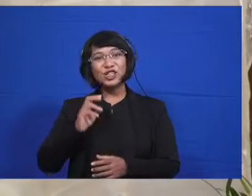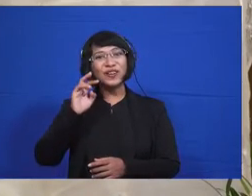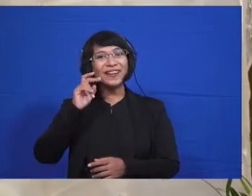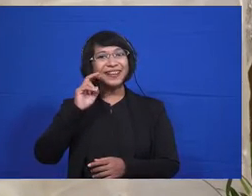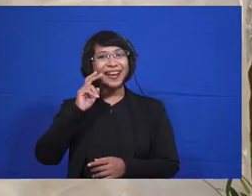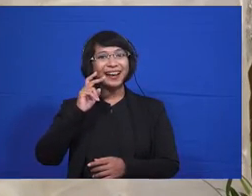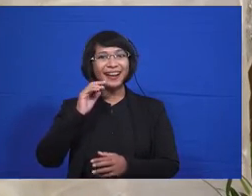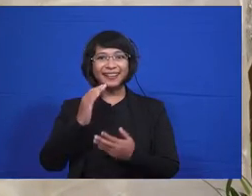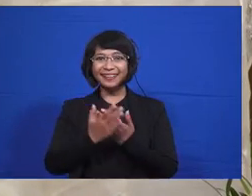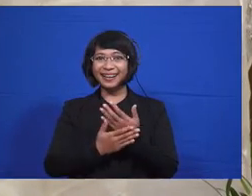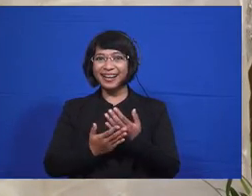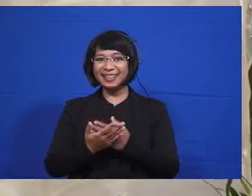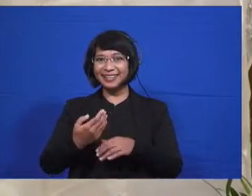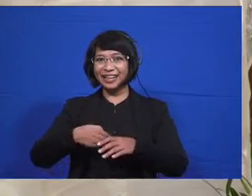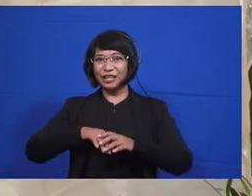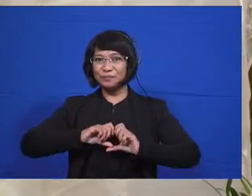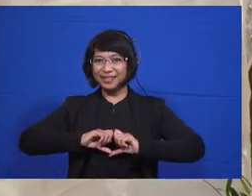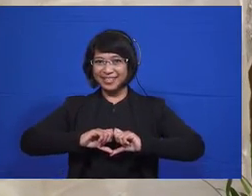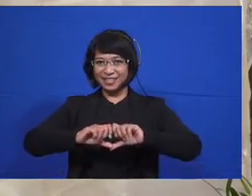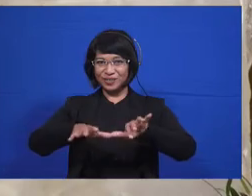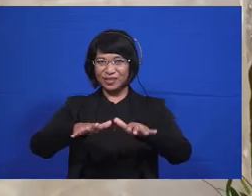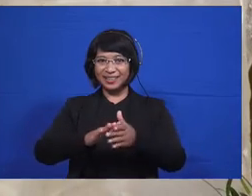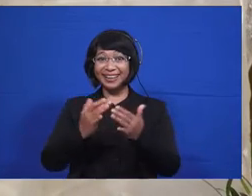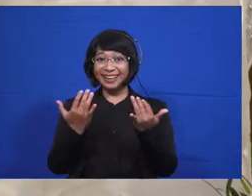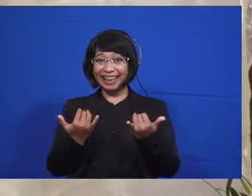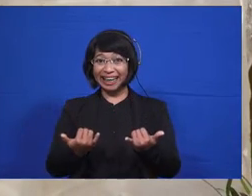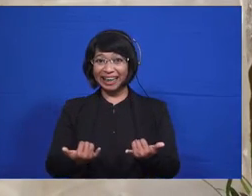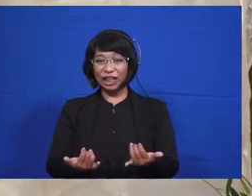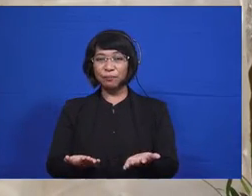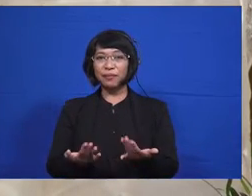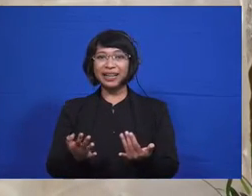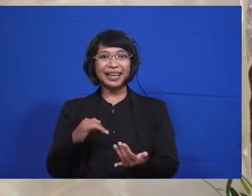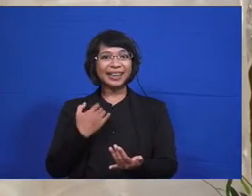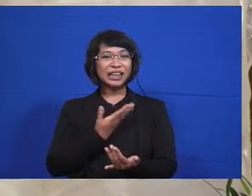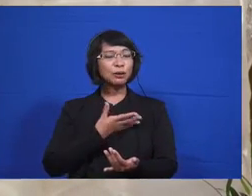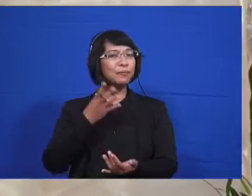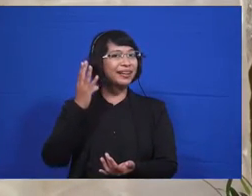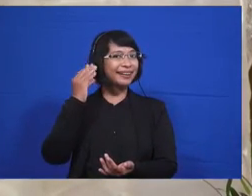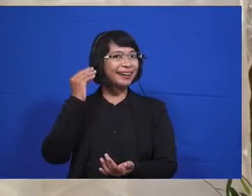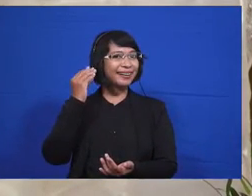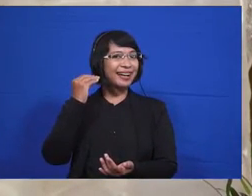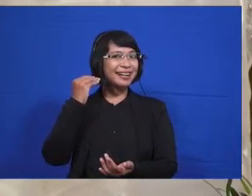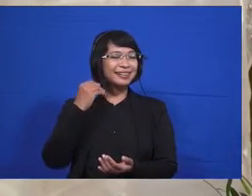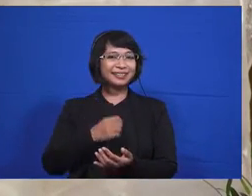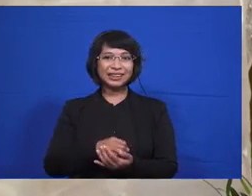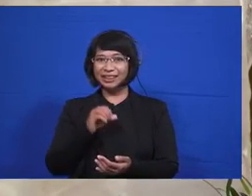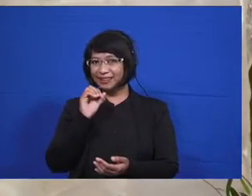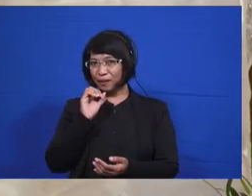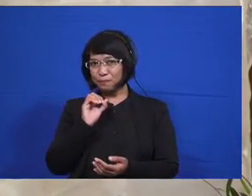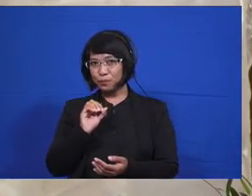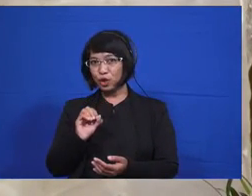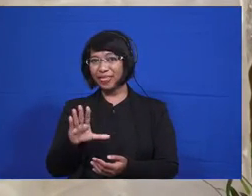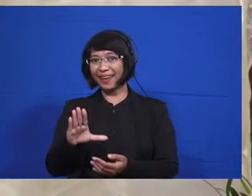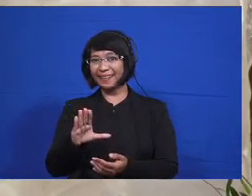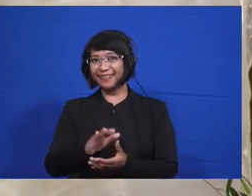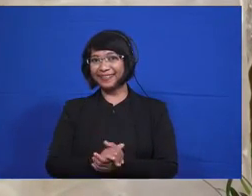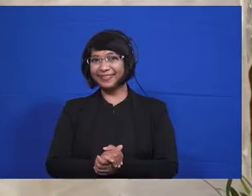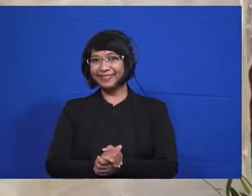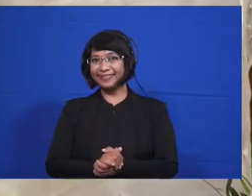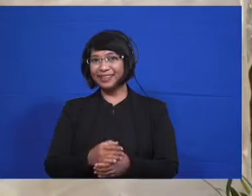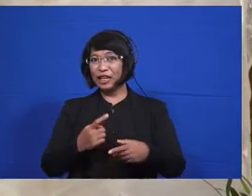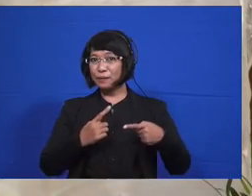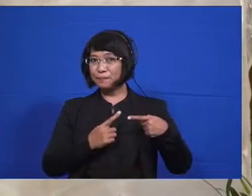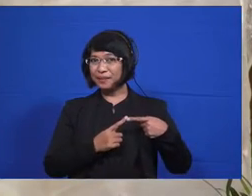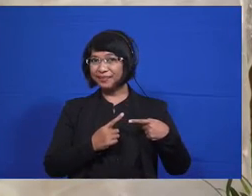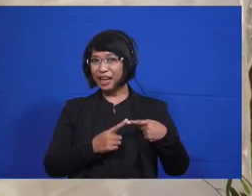Saudara-saudari yang terkasih dalam Kristus, sekarang marilah kita mendengarkan sambutan-sambutan. Sambutan yang